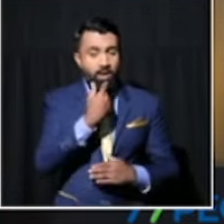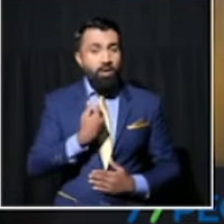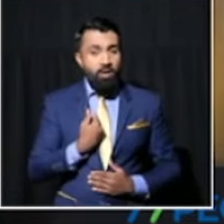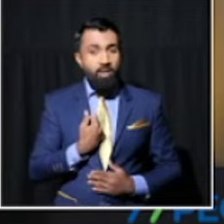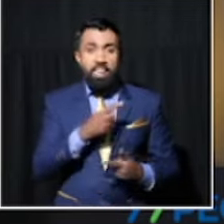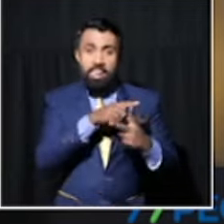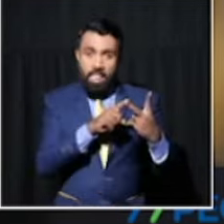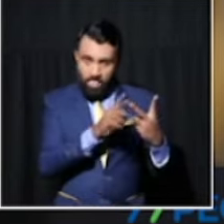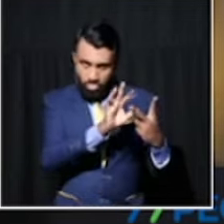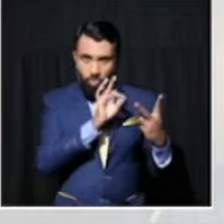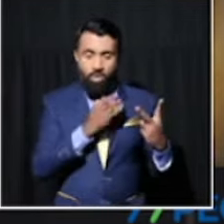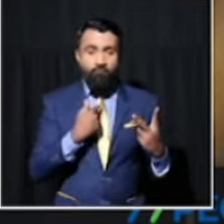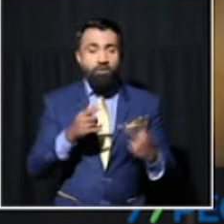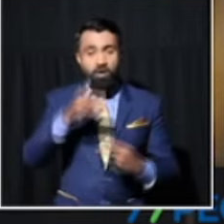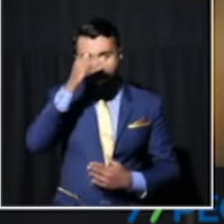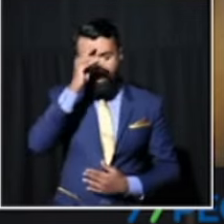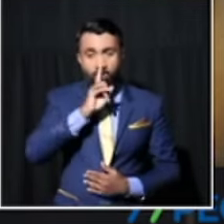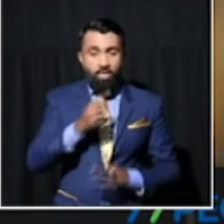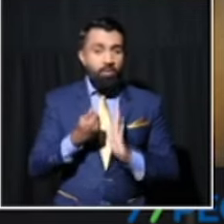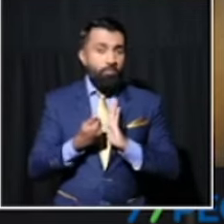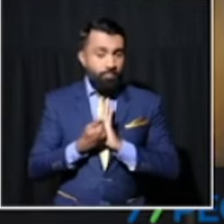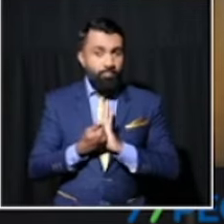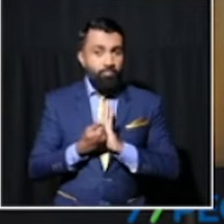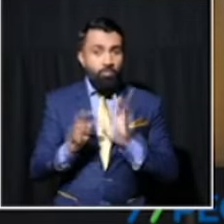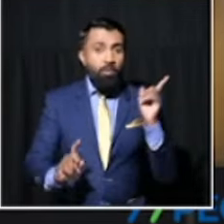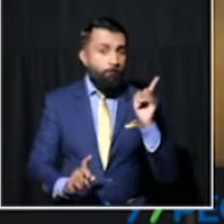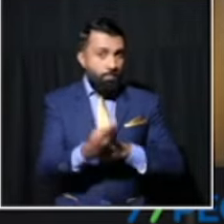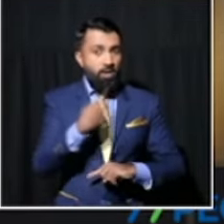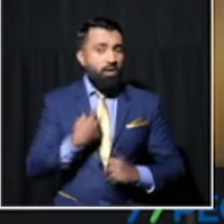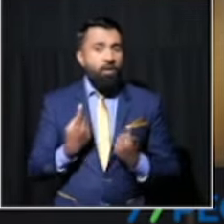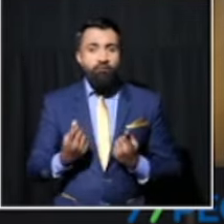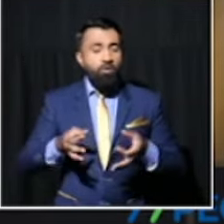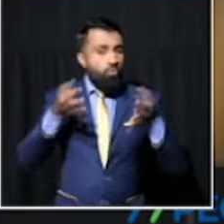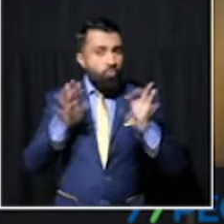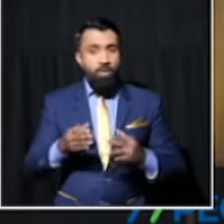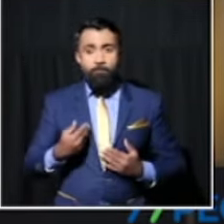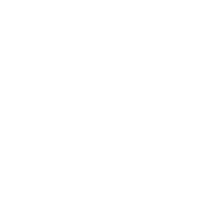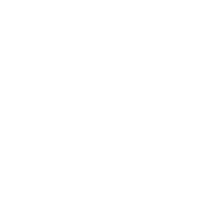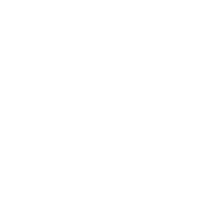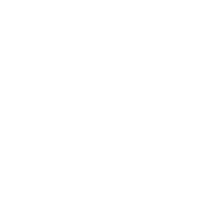ගරු කතානායකතුමා තීරණය කරා ඔව් මම හිතන්නේ ඔබතුමාව පන්න ගන්න කාටවත් ඕනේ නැහැ මන්ද මට නම් ඕනේ නැහැ